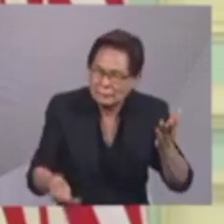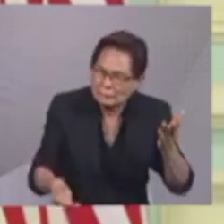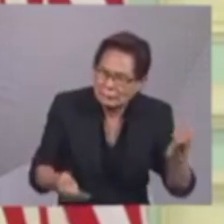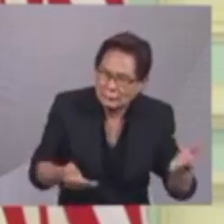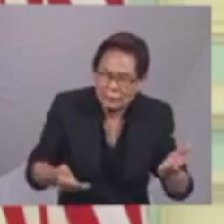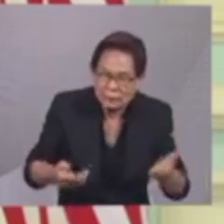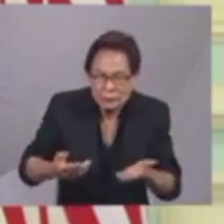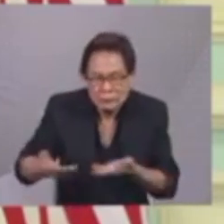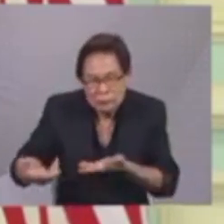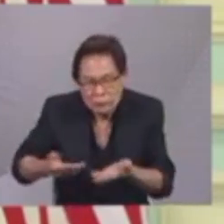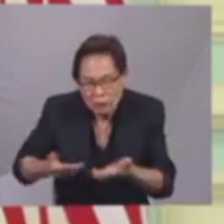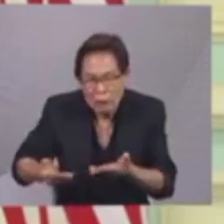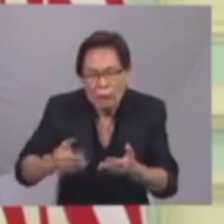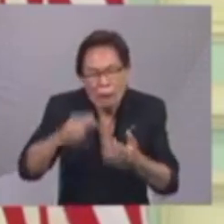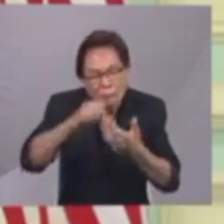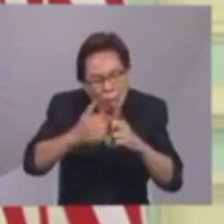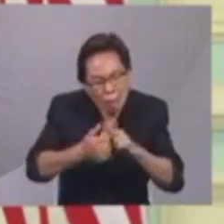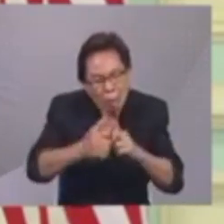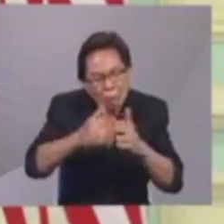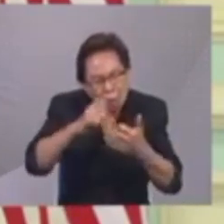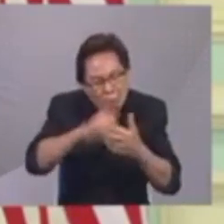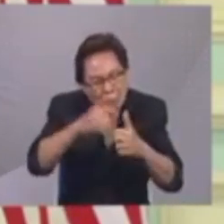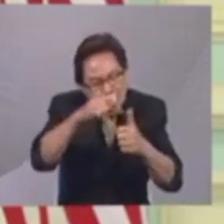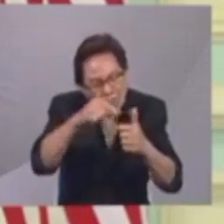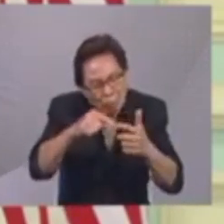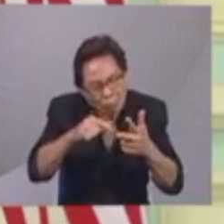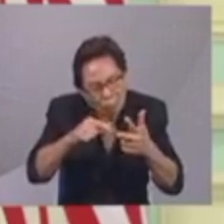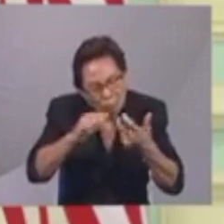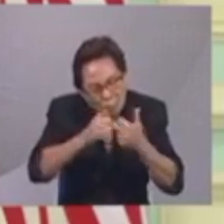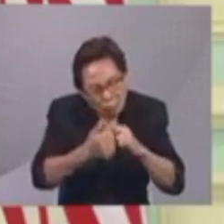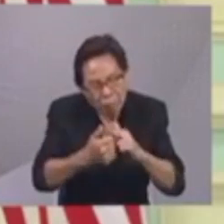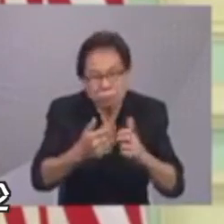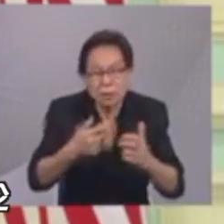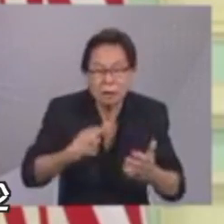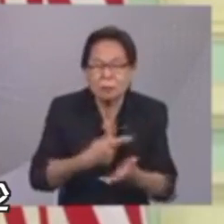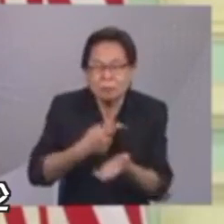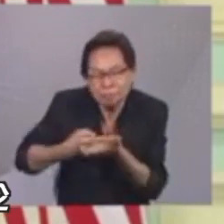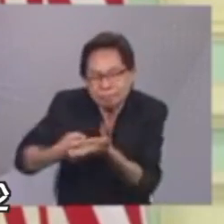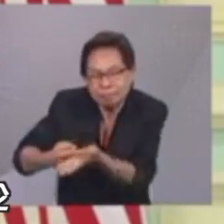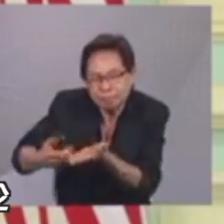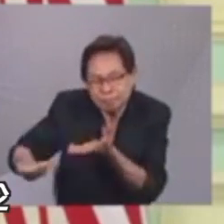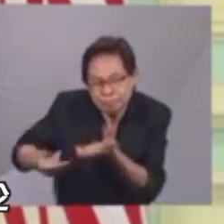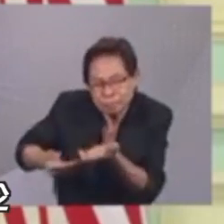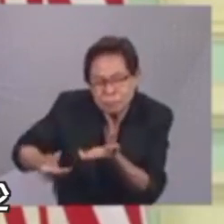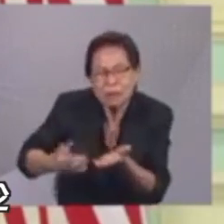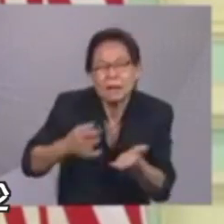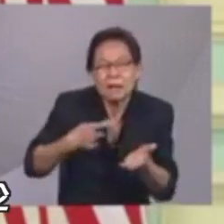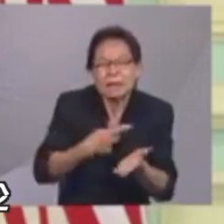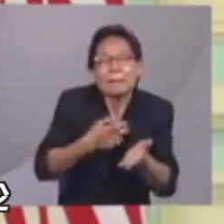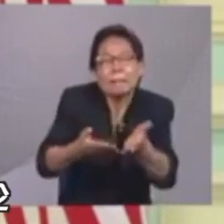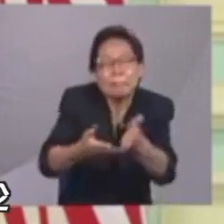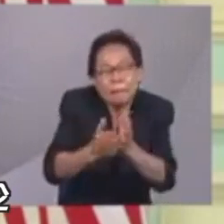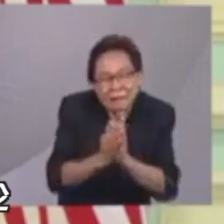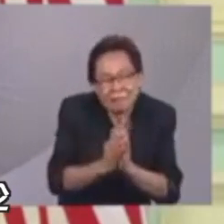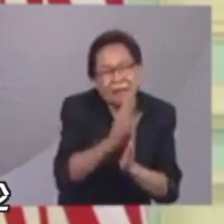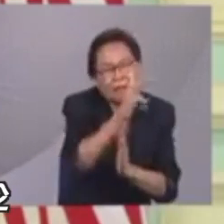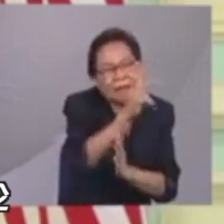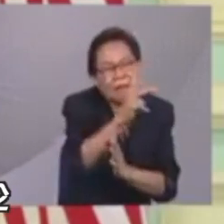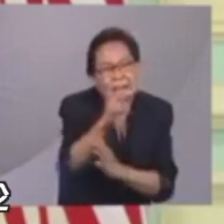isu-isu. Jadi sebab itulah kita tadi belum kita bincang, tetapi kita minta supaya